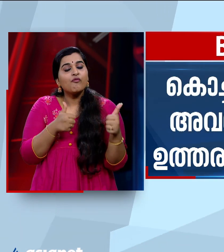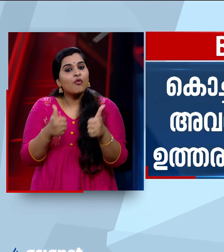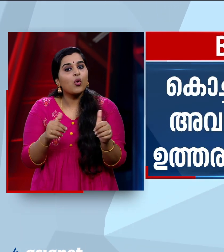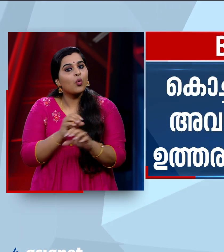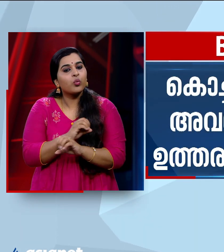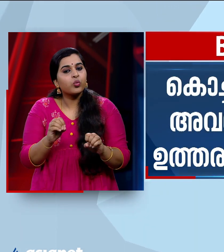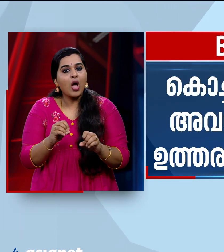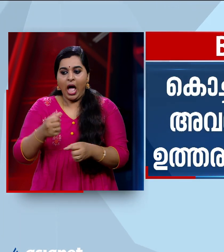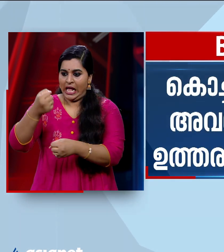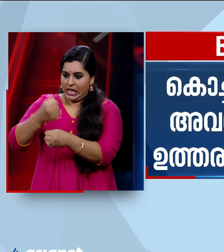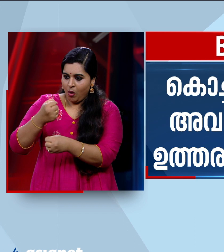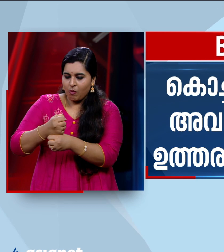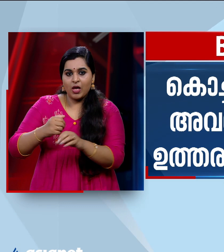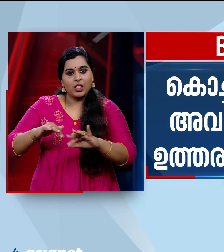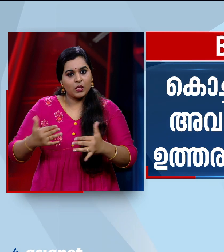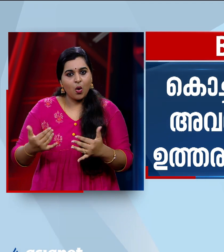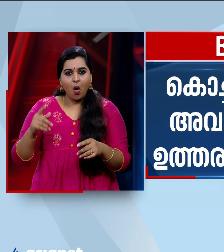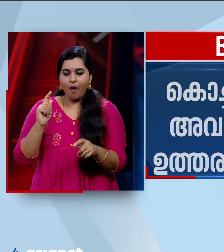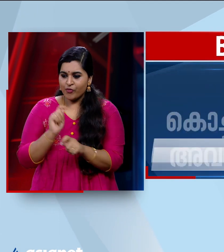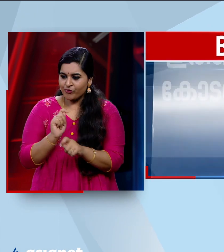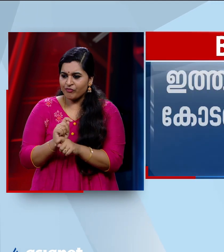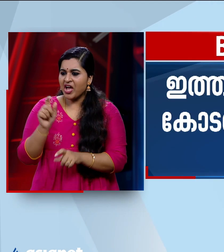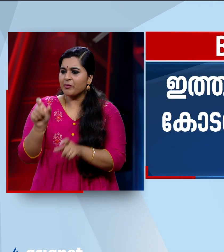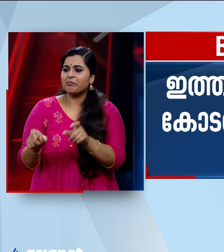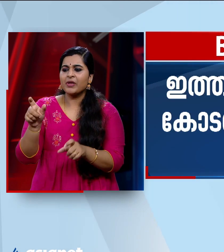നിന്ന് സർക്കാരിൽ നിന്ന് ഉണ്ടാകുന്നില്ല എന്ന വിമർശനത്തോടു കൂടിയാണ് ജസ്റ്റിസ് ദേവൻ